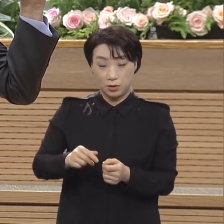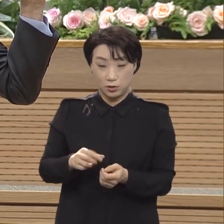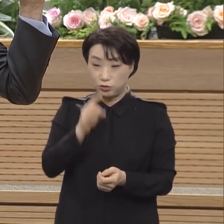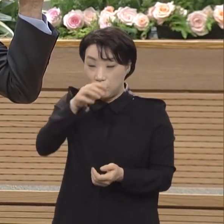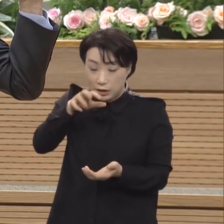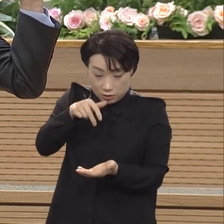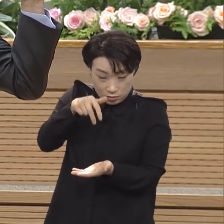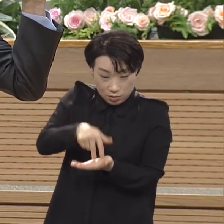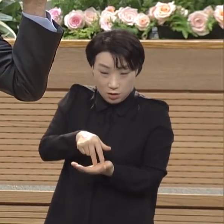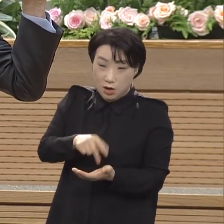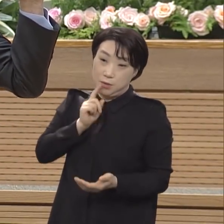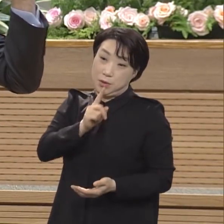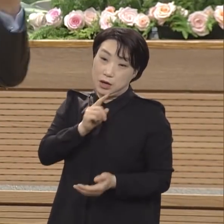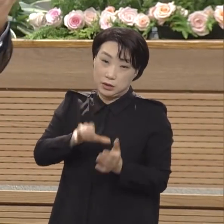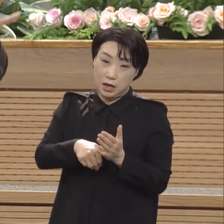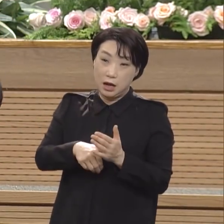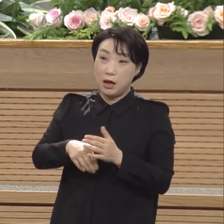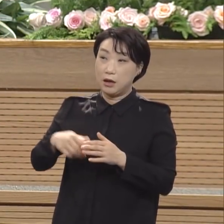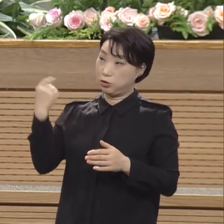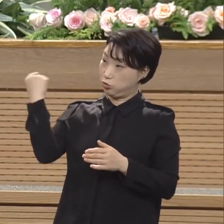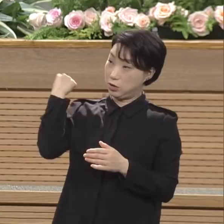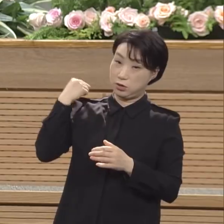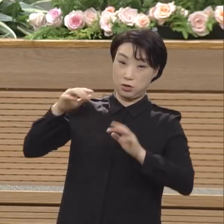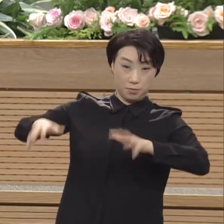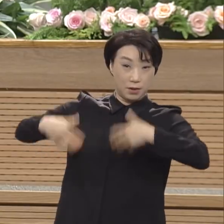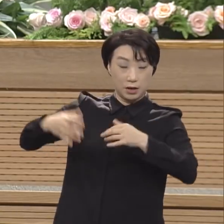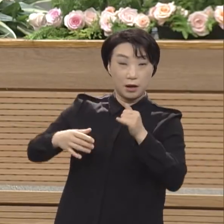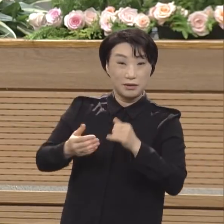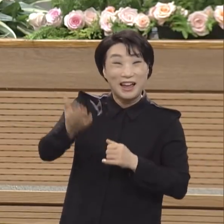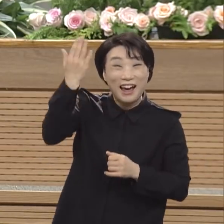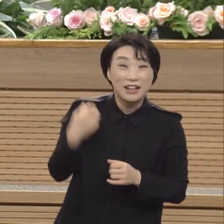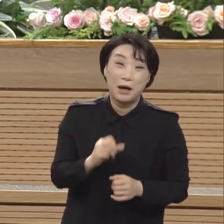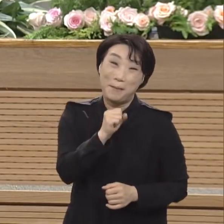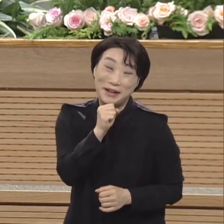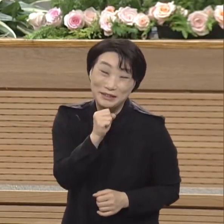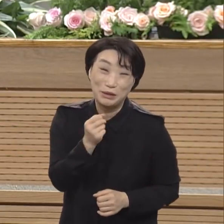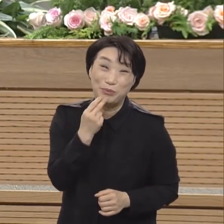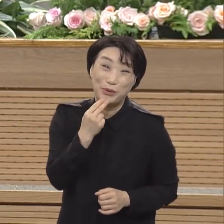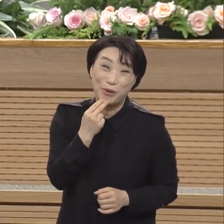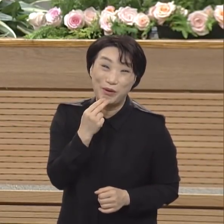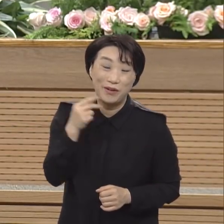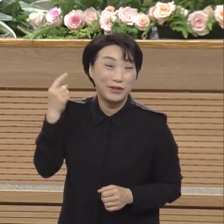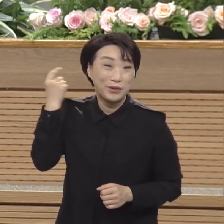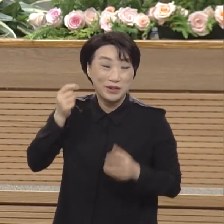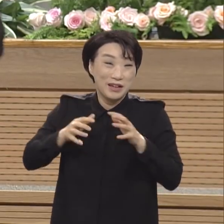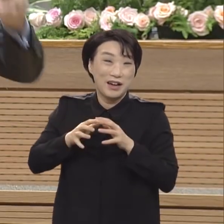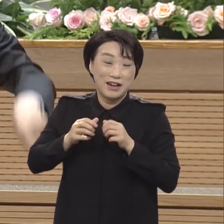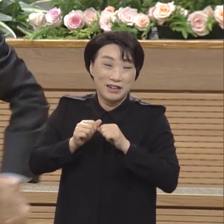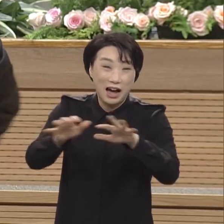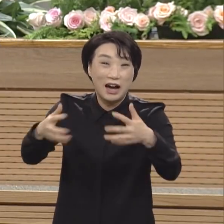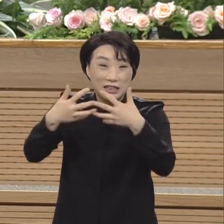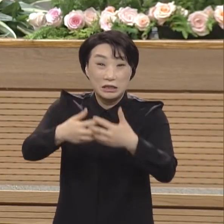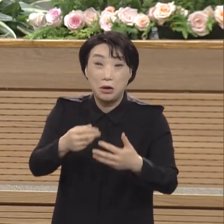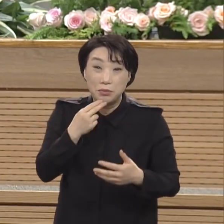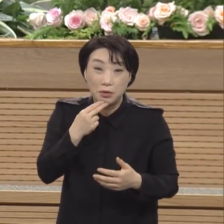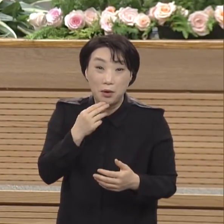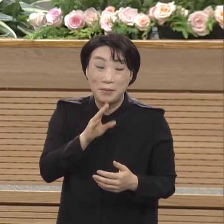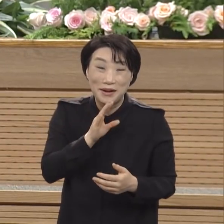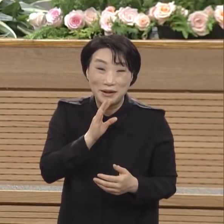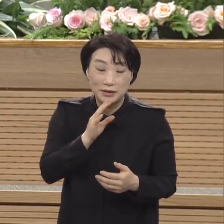이 바람이 뒤에서 이렇게 불어서, 그때는 마이크가 없을 때니까 저쪽까지 전부 이렇게